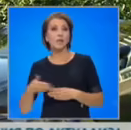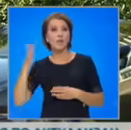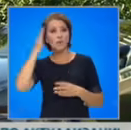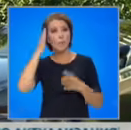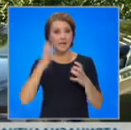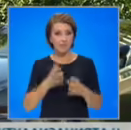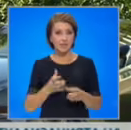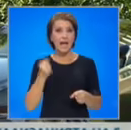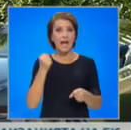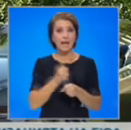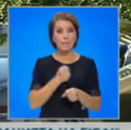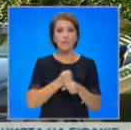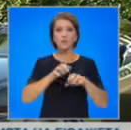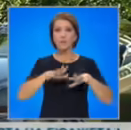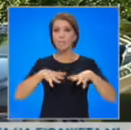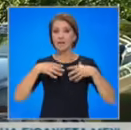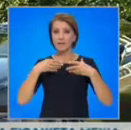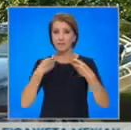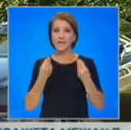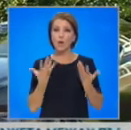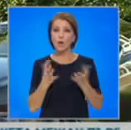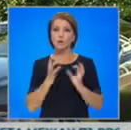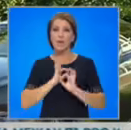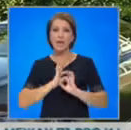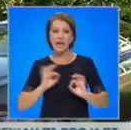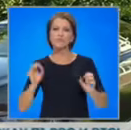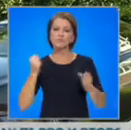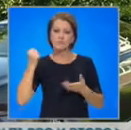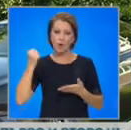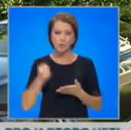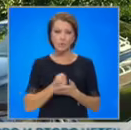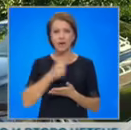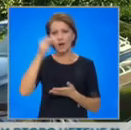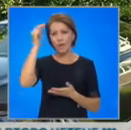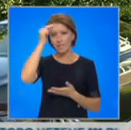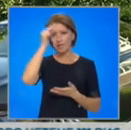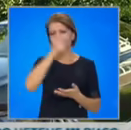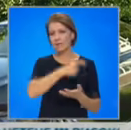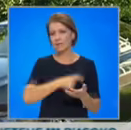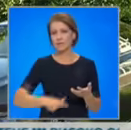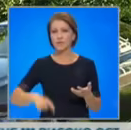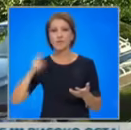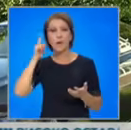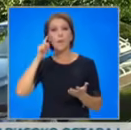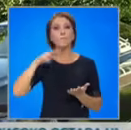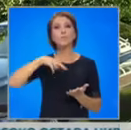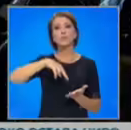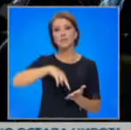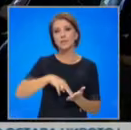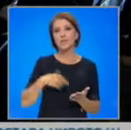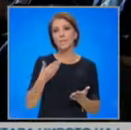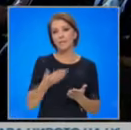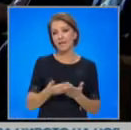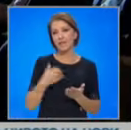и работещ парламент, които ясно да отстояват българската национална позиция пред нашите европейски